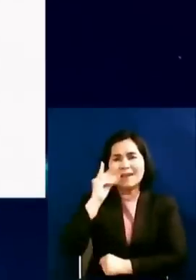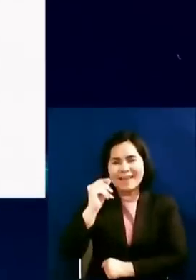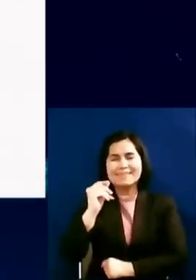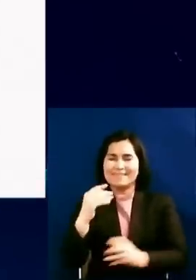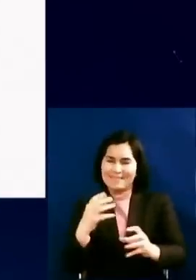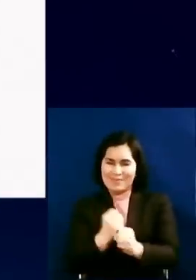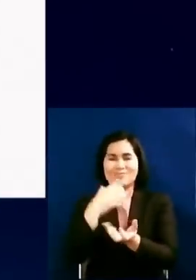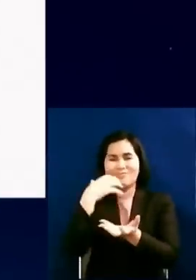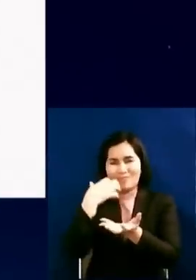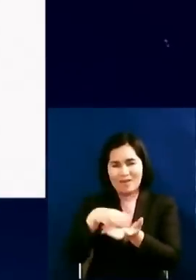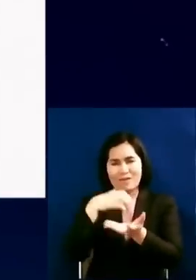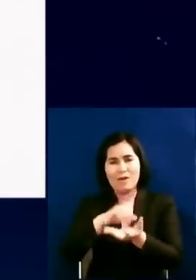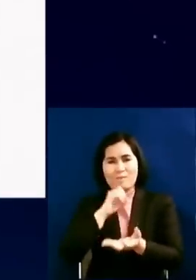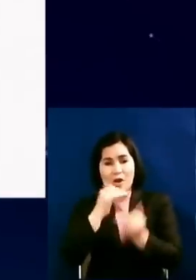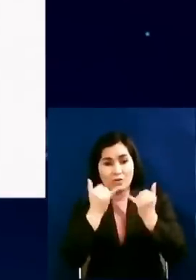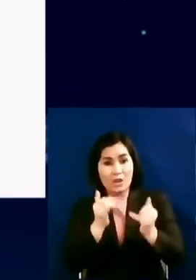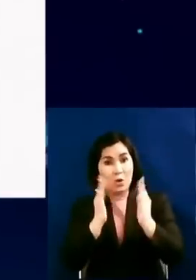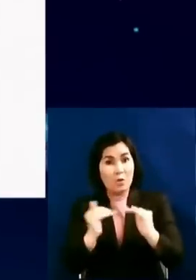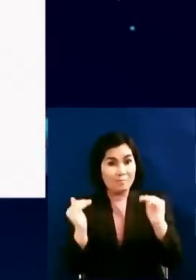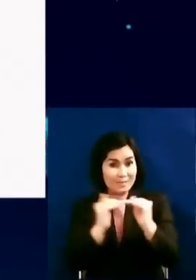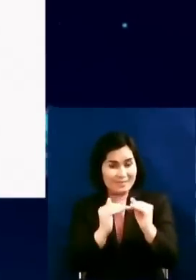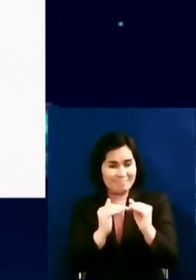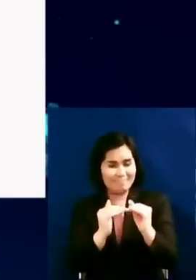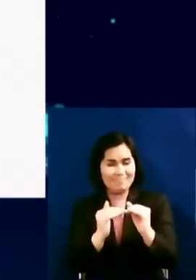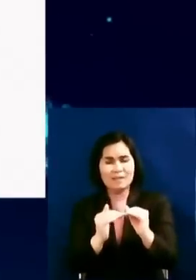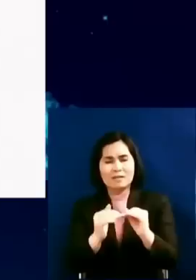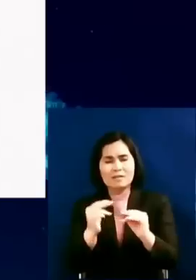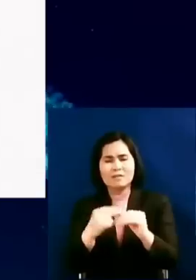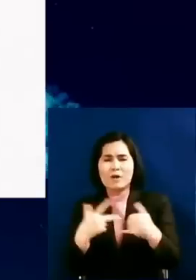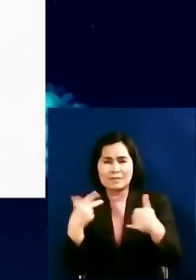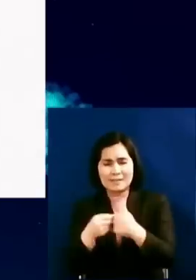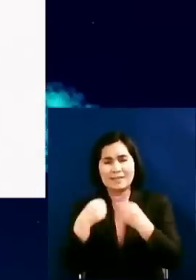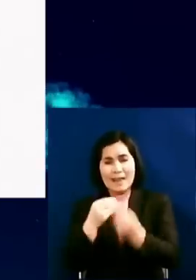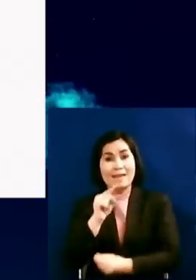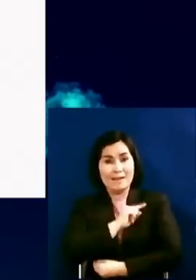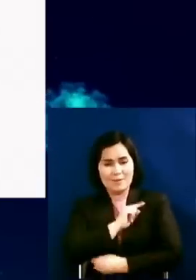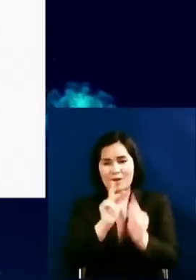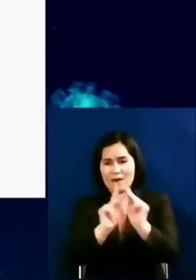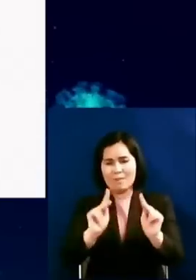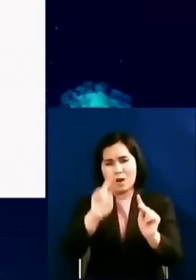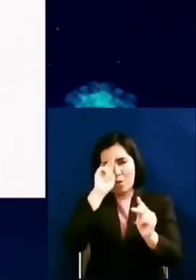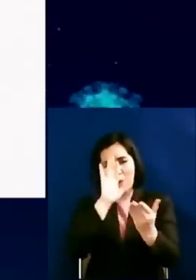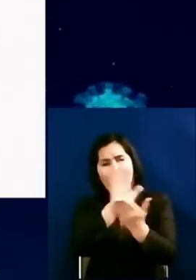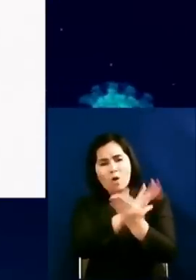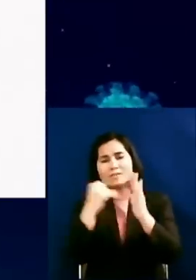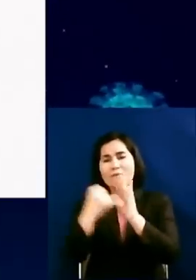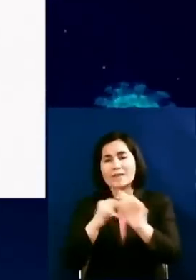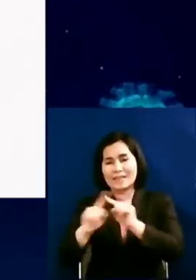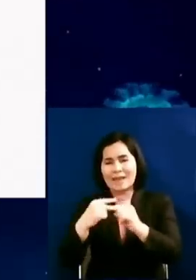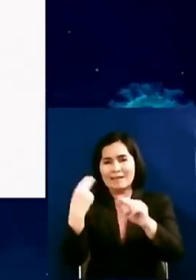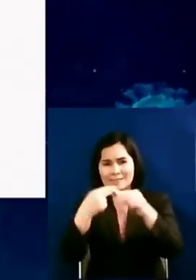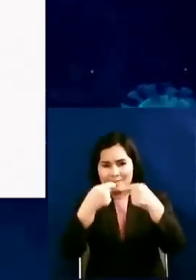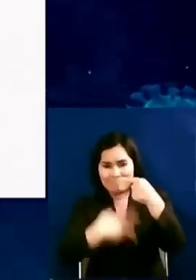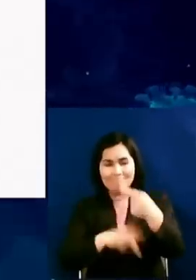ขณะนี้การระบุคนที่จะรับวัคซีนเนี่ยเป็นภารกิจของทางคณะกรรมการโรคติดต่อจังหวัดซึ่งเขาจะมีรายชื่อต่